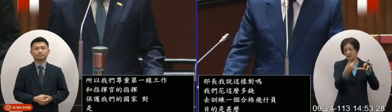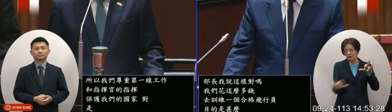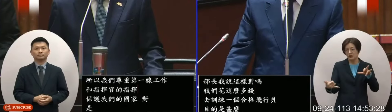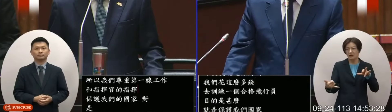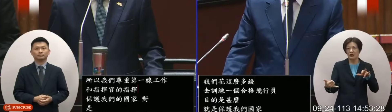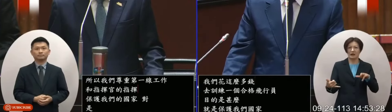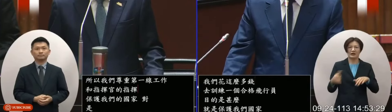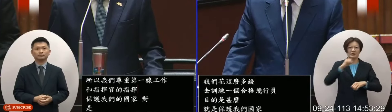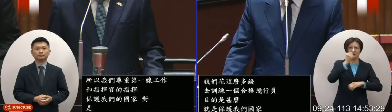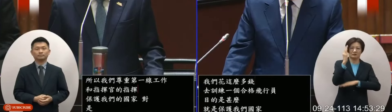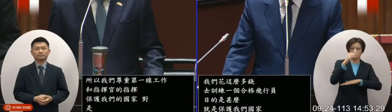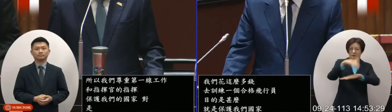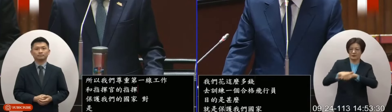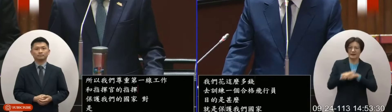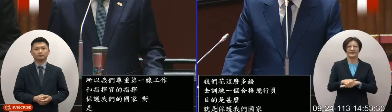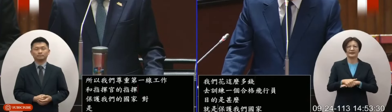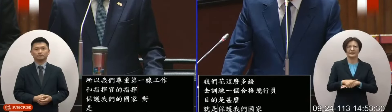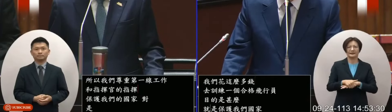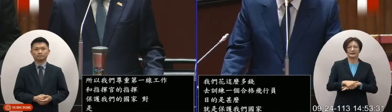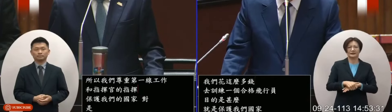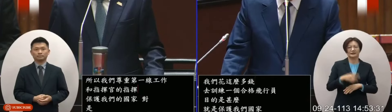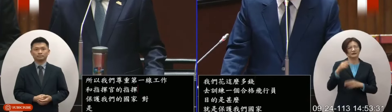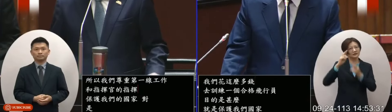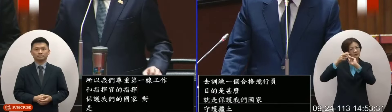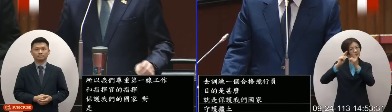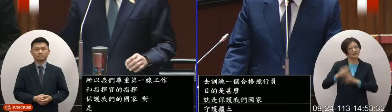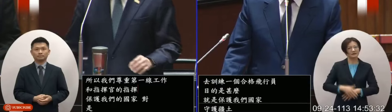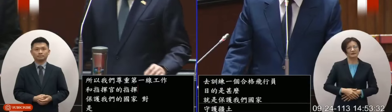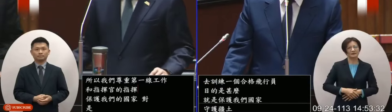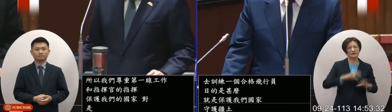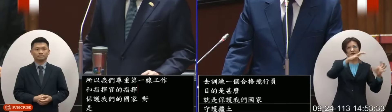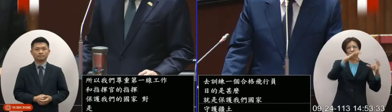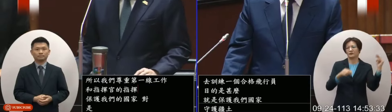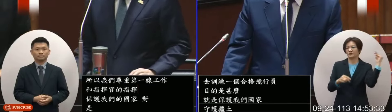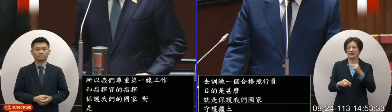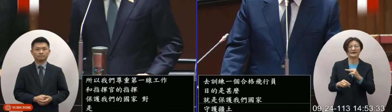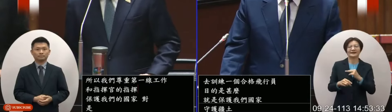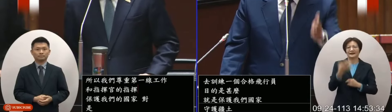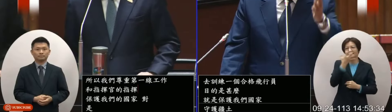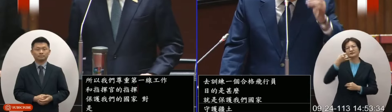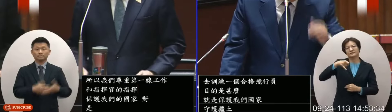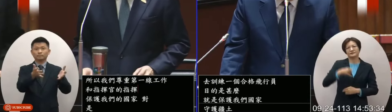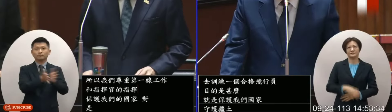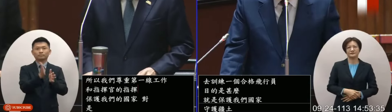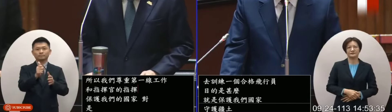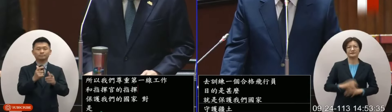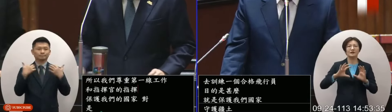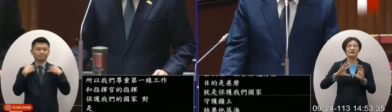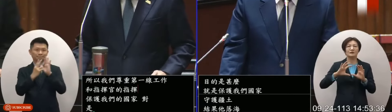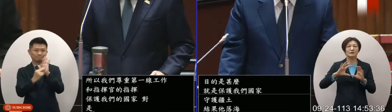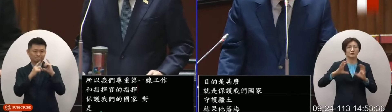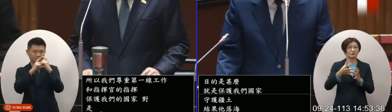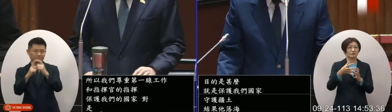去。迄时来讲，迄是全国侪拢是甲咱闹鬼、笑话。 请部长说明一下。 部长，我请教你